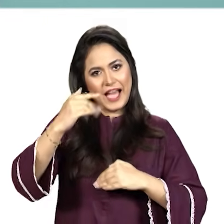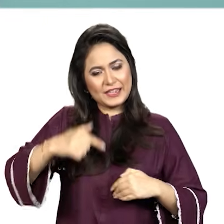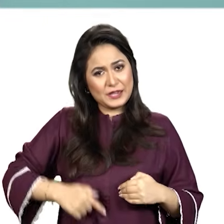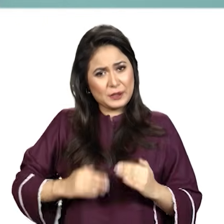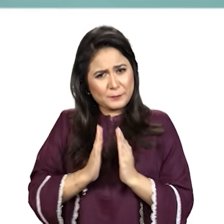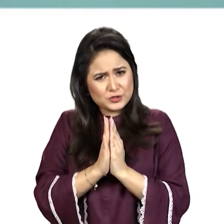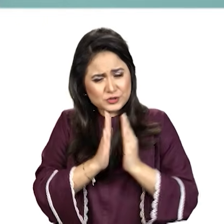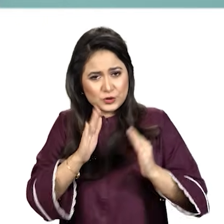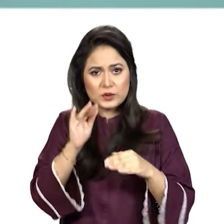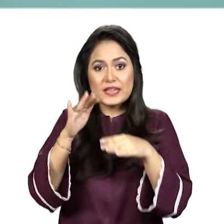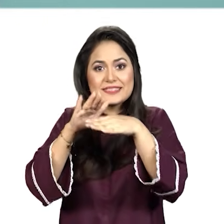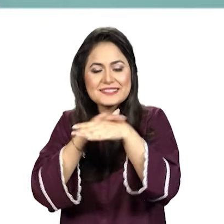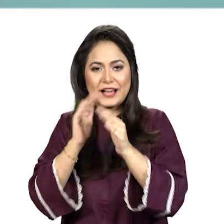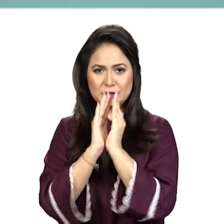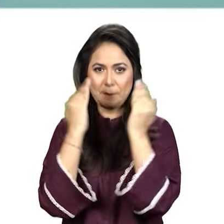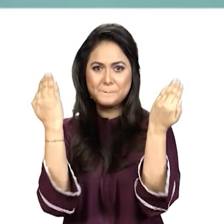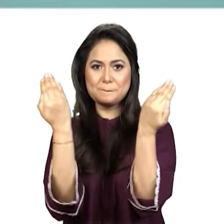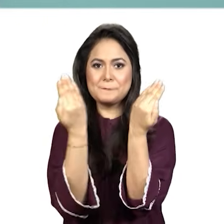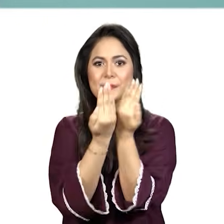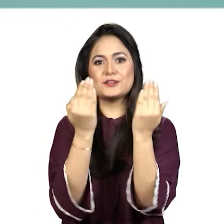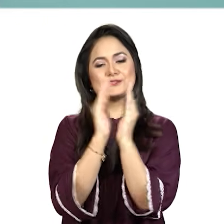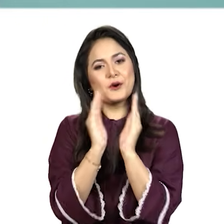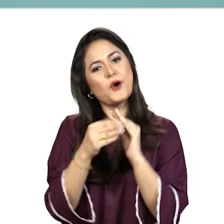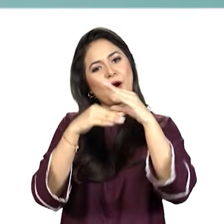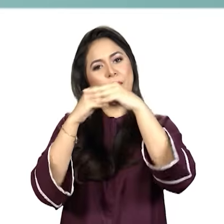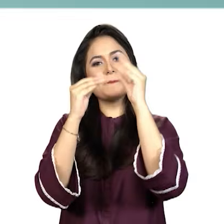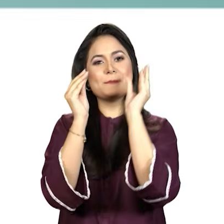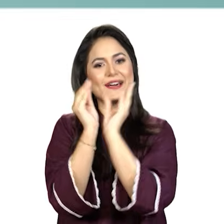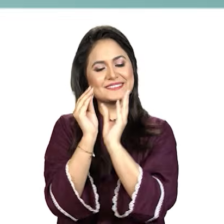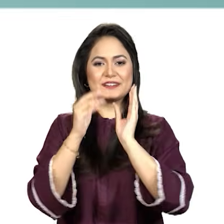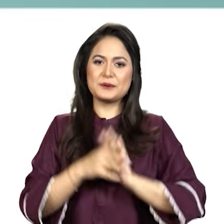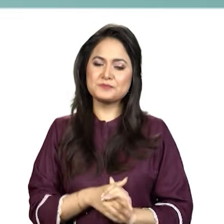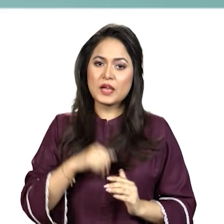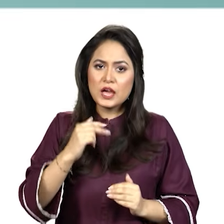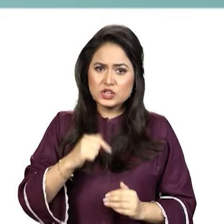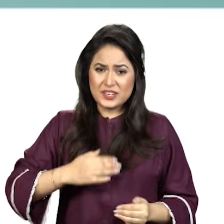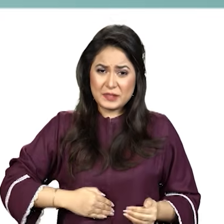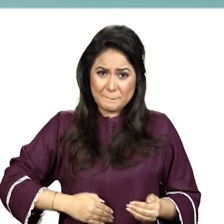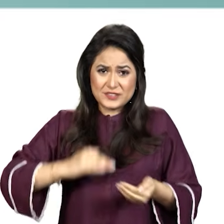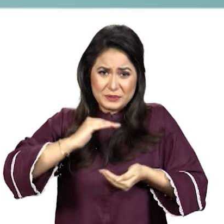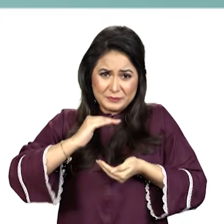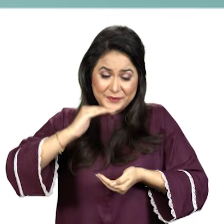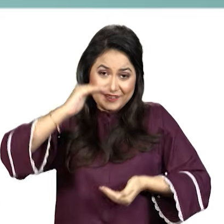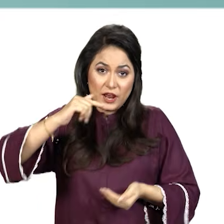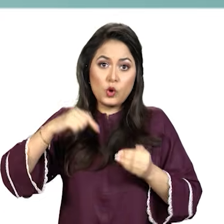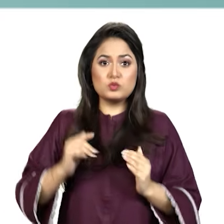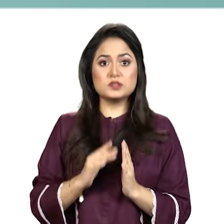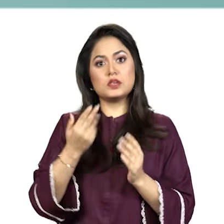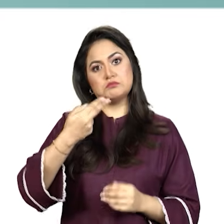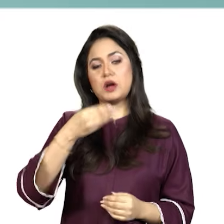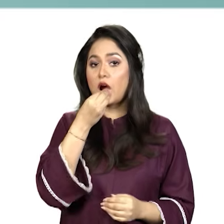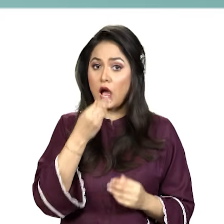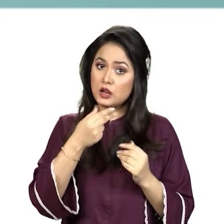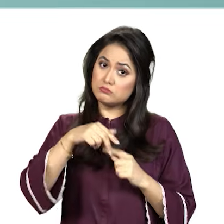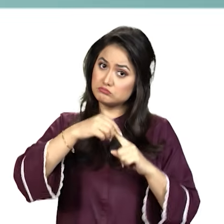की म्यूकस झिल्ली के साथ बढ़ते हैं और फिर वजूद में आता है प्लासेंटा। जैसे जैसे एम्ब्रियो बड़ा होता है, इसकी जरूरियात भी